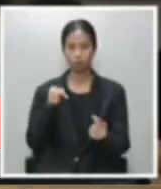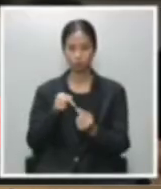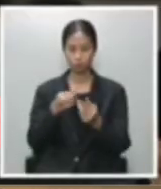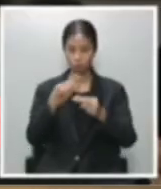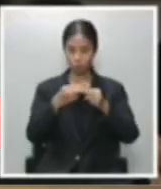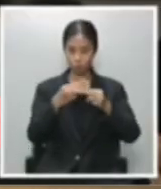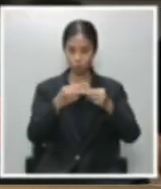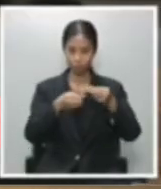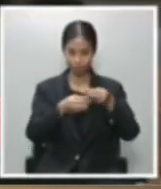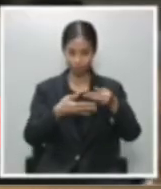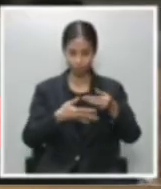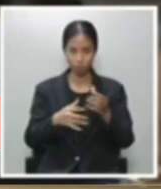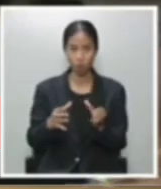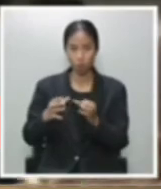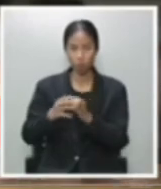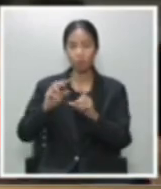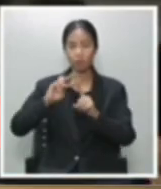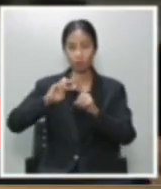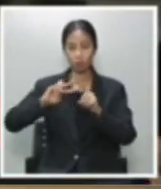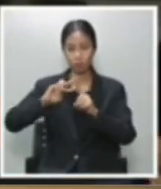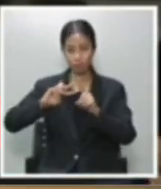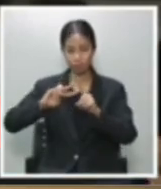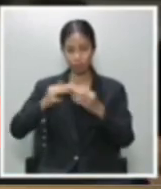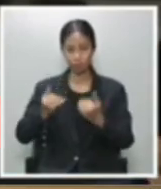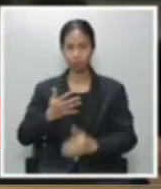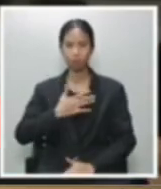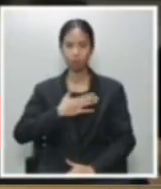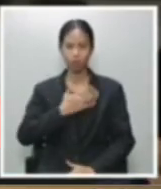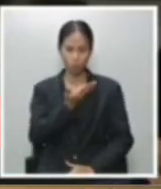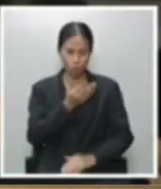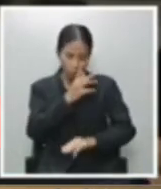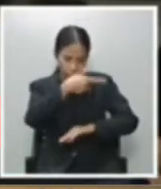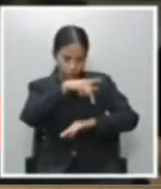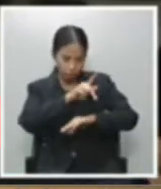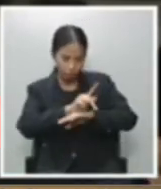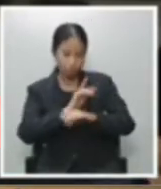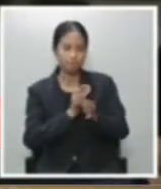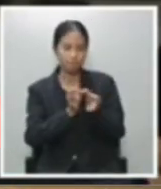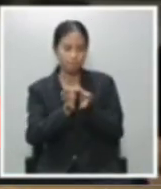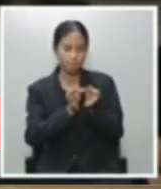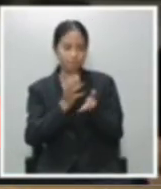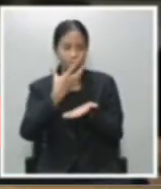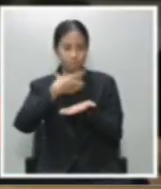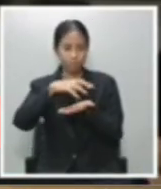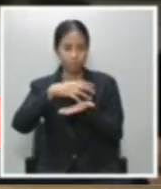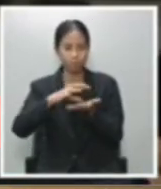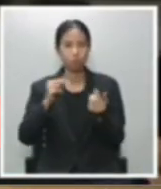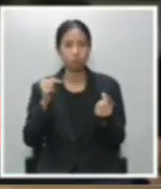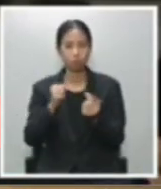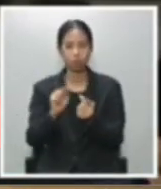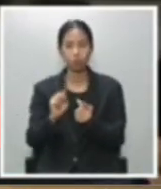ชีรายชื่อพรรคอนาคตใหม่ผมขอประธานกราบเรียนท่านประธานครับเกี่ยวกับยติ